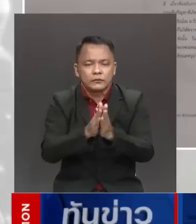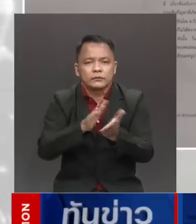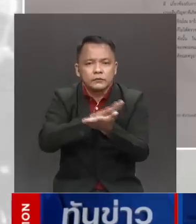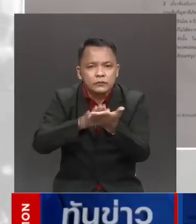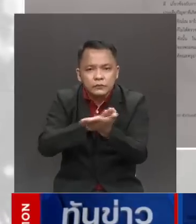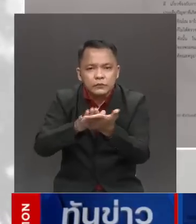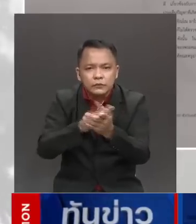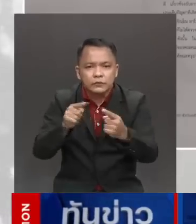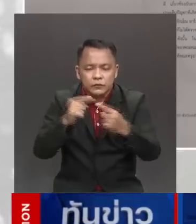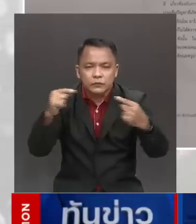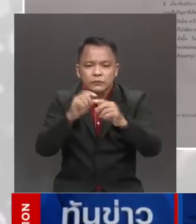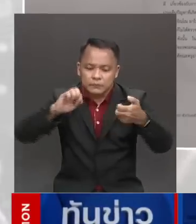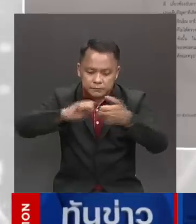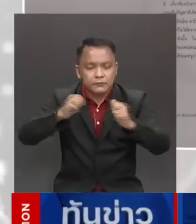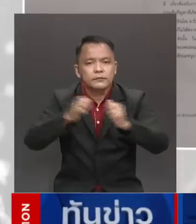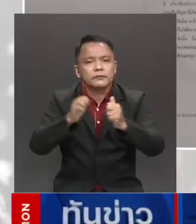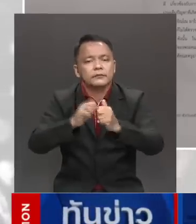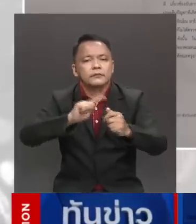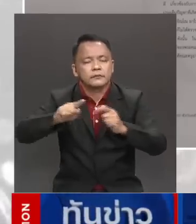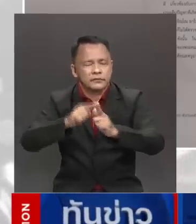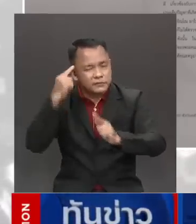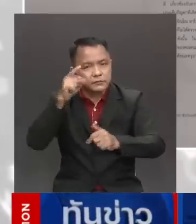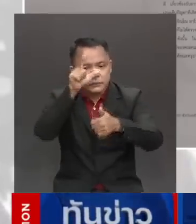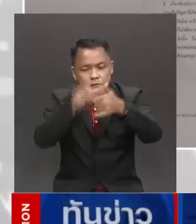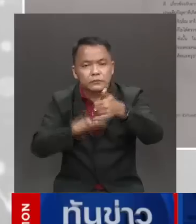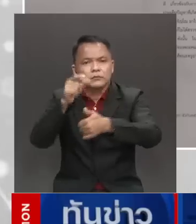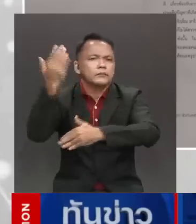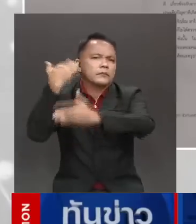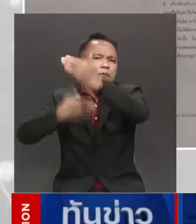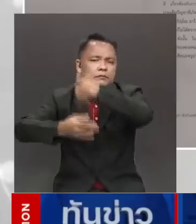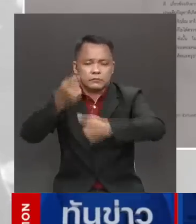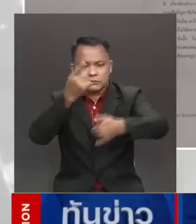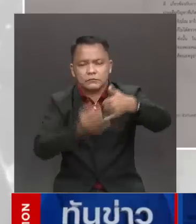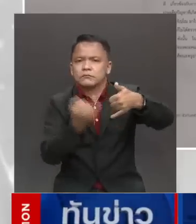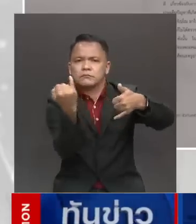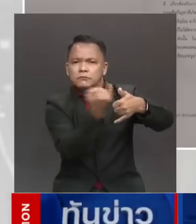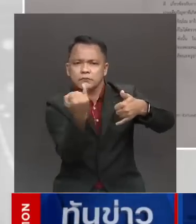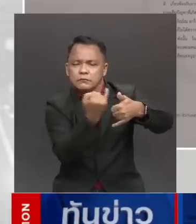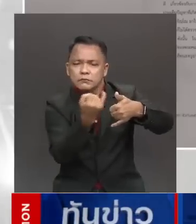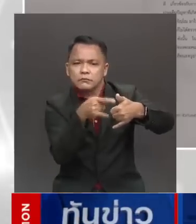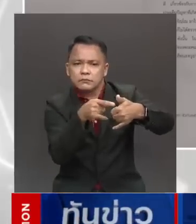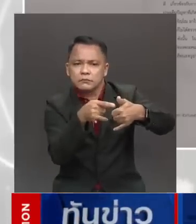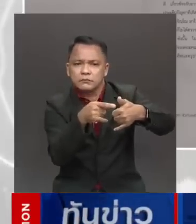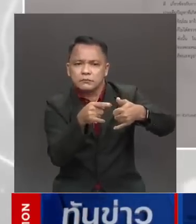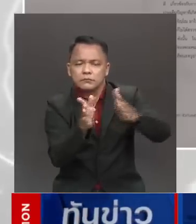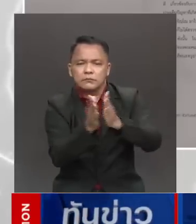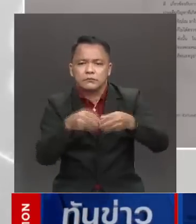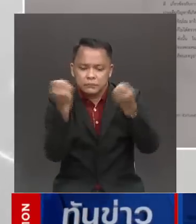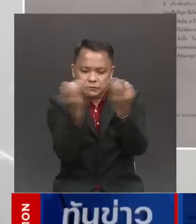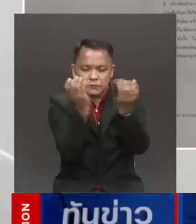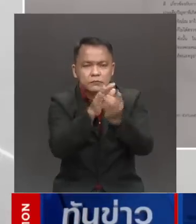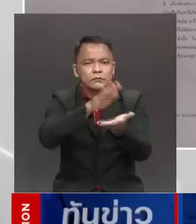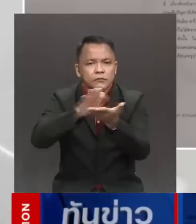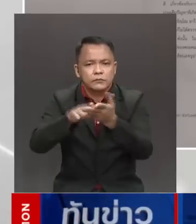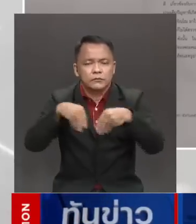รขออภัยกับประเด็นปัญหาที่เกิดขึ้นจากพฤติกรรมและประวัติที่ไม่พึงประสงค์ของพระคเนศที่มันส่งผลกระทบกับโร